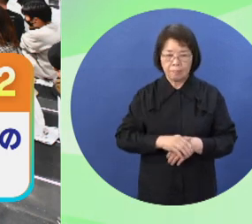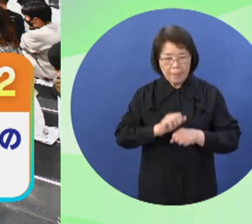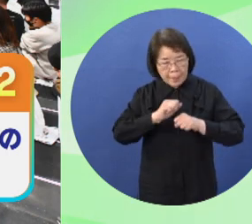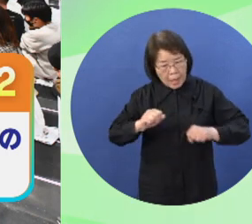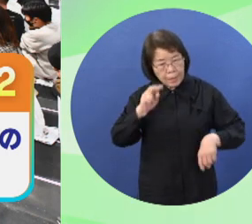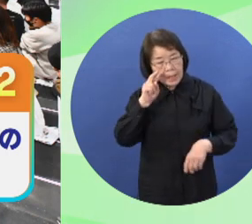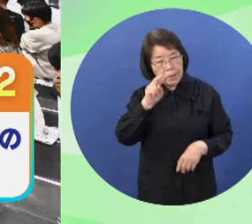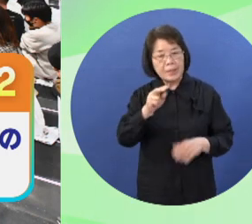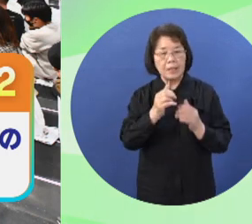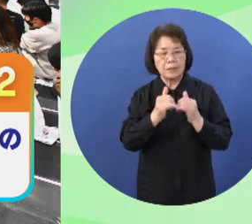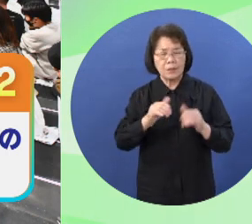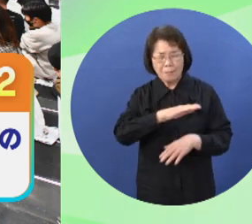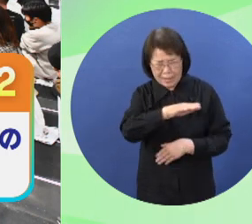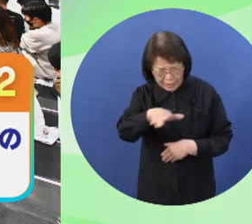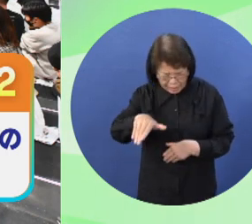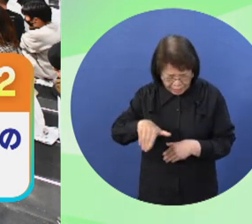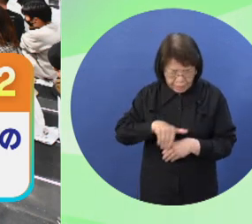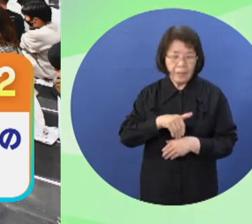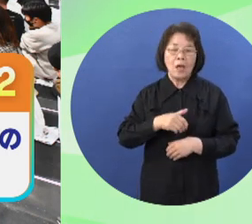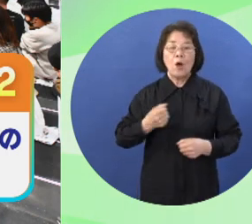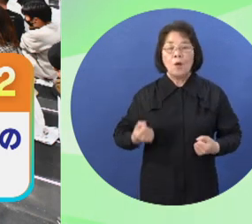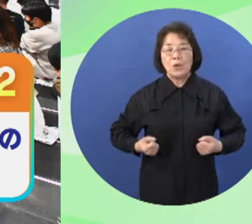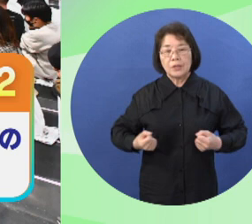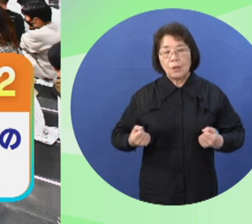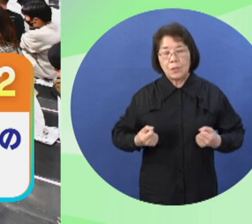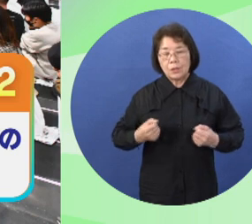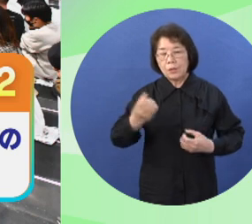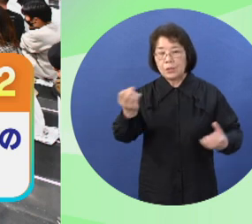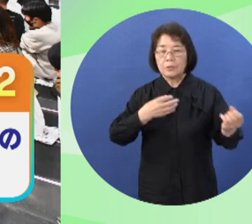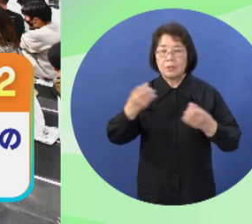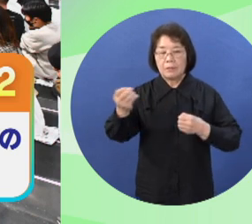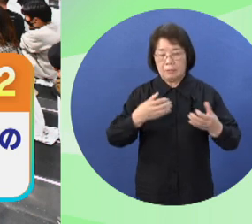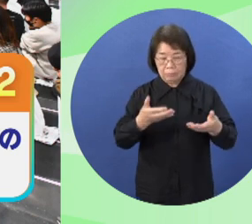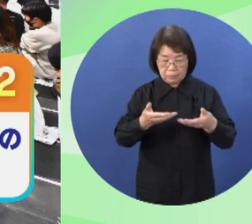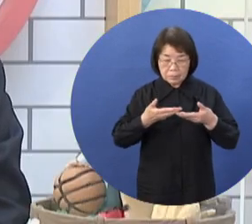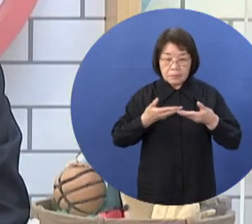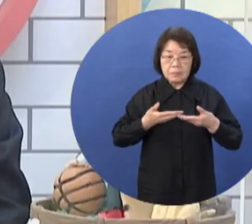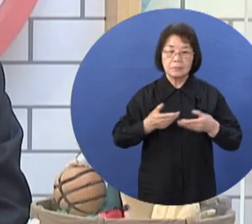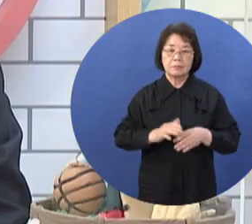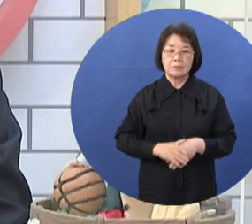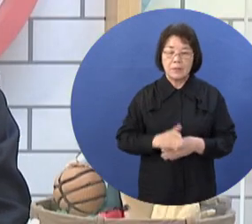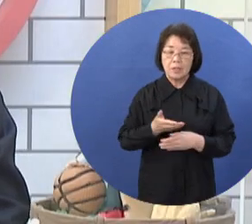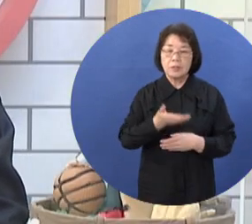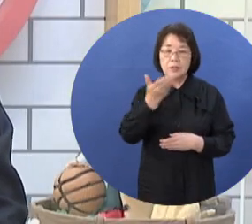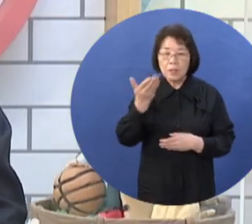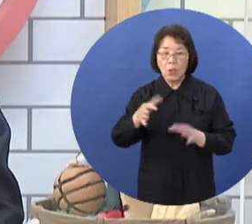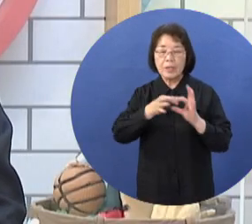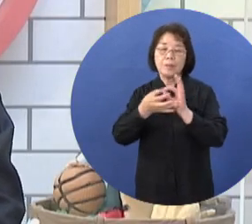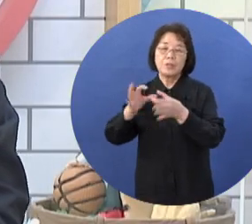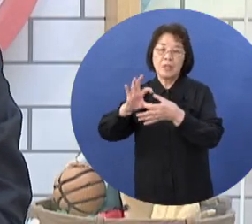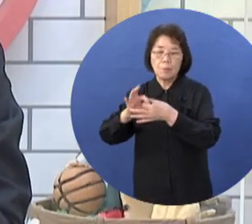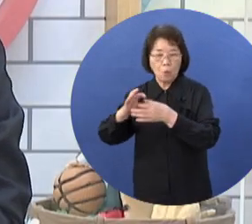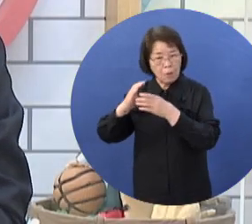見てくださいしたらね、全員おもろいって言うんですよ。え、こんなおもろかったんやって。次のオリンピックでも確実に注目度は高いので